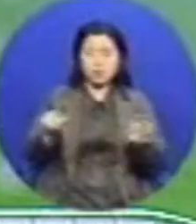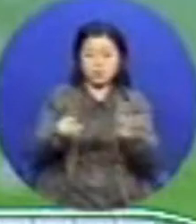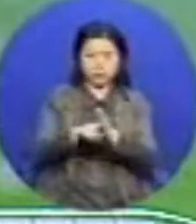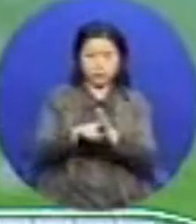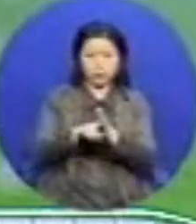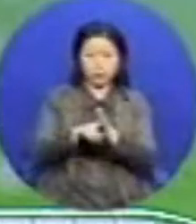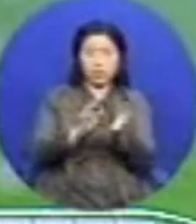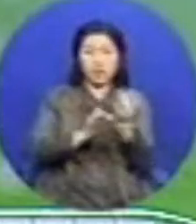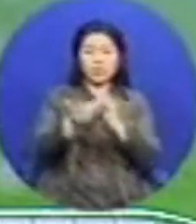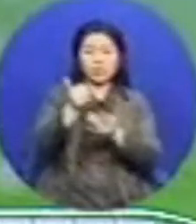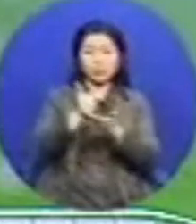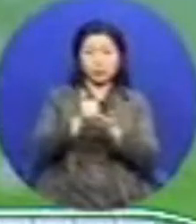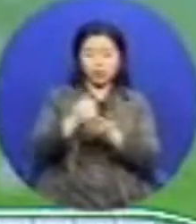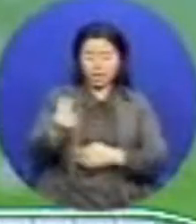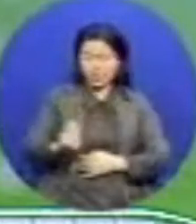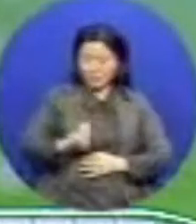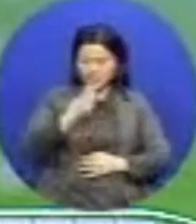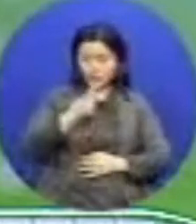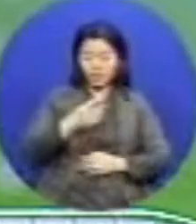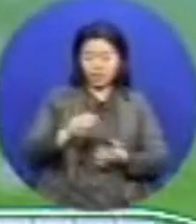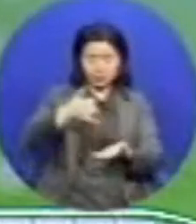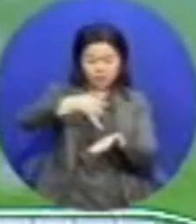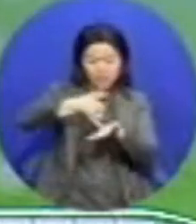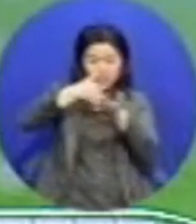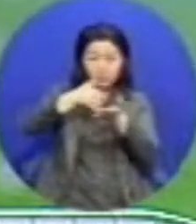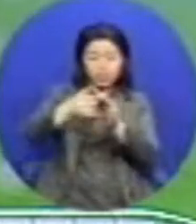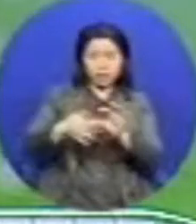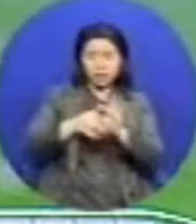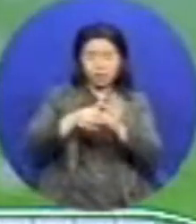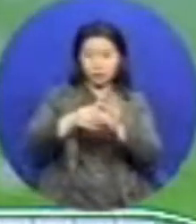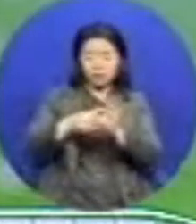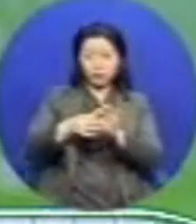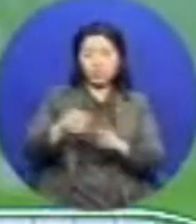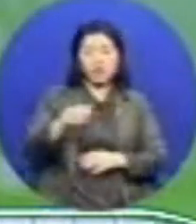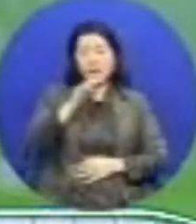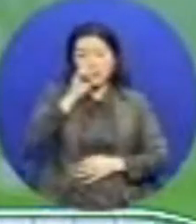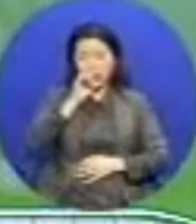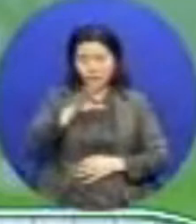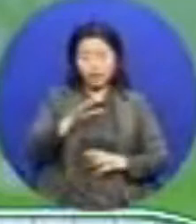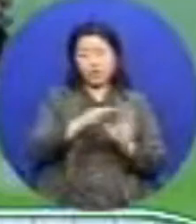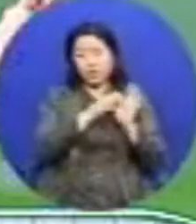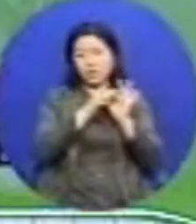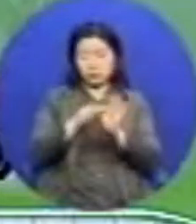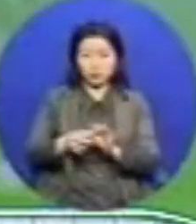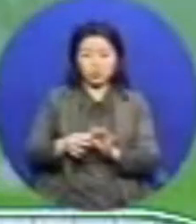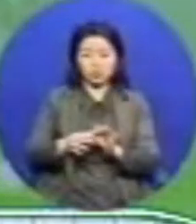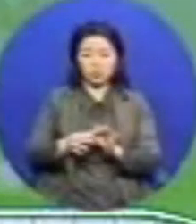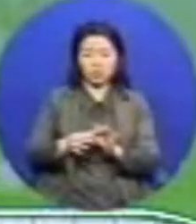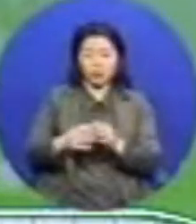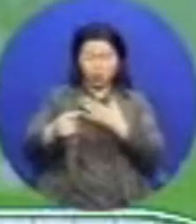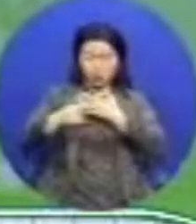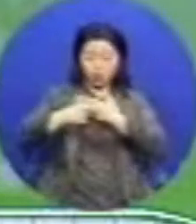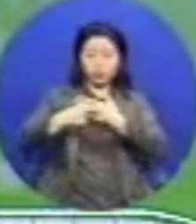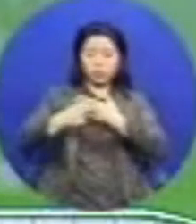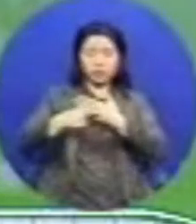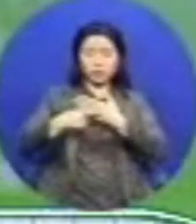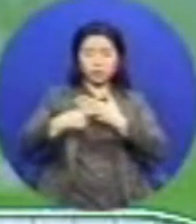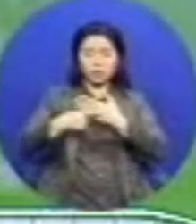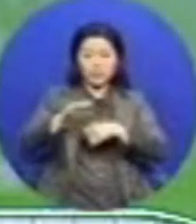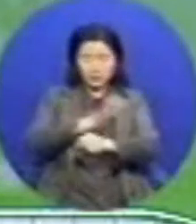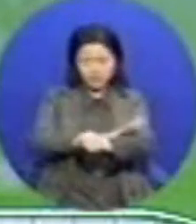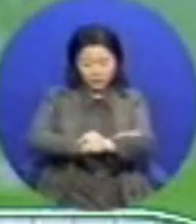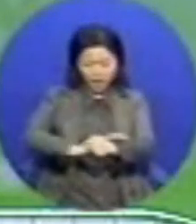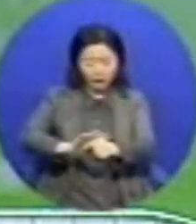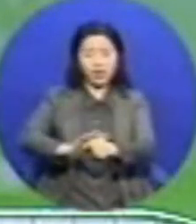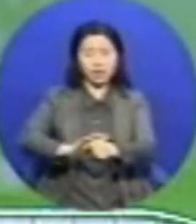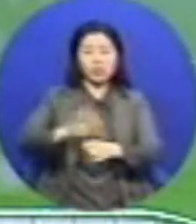예수님과 살아있는 인격적인 교재가 안 되면서도 겉으로는 예수 잘 믿는 줄 자기가 스스로 속는 사람도